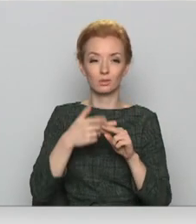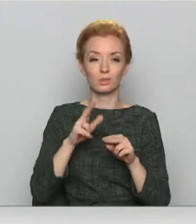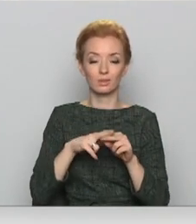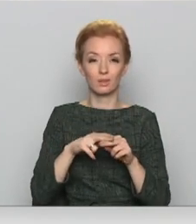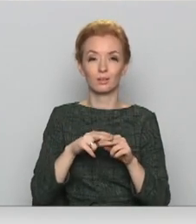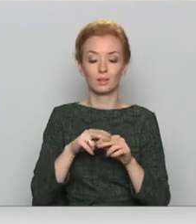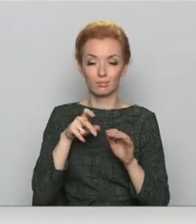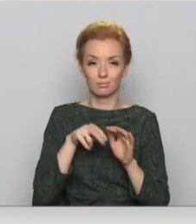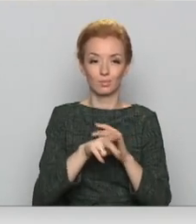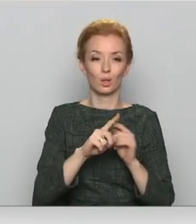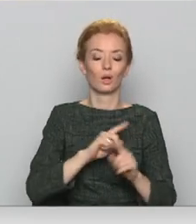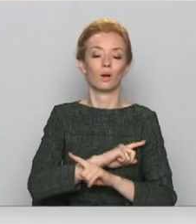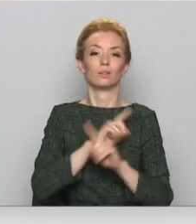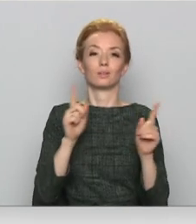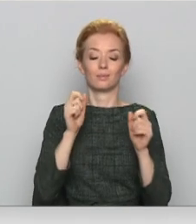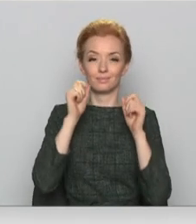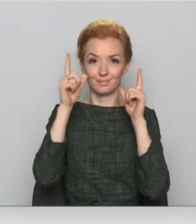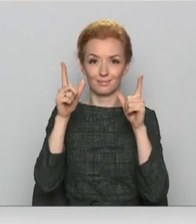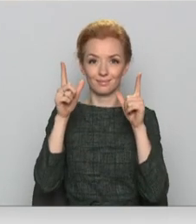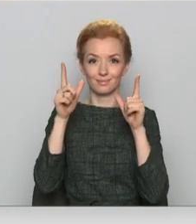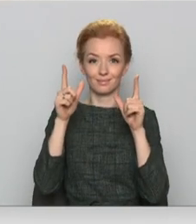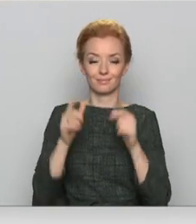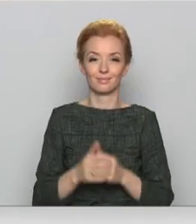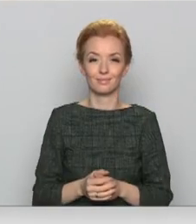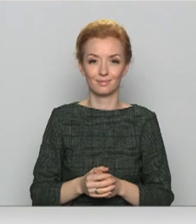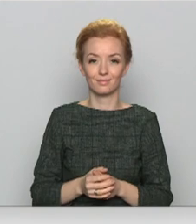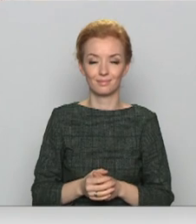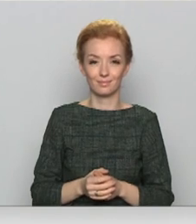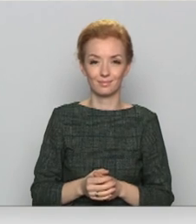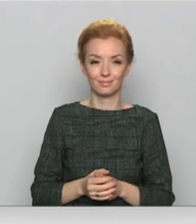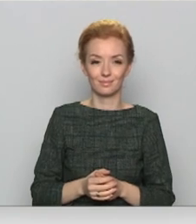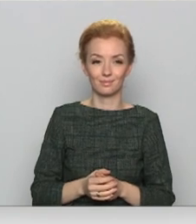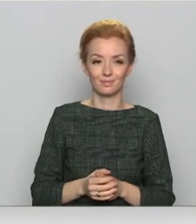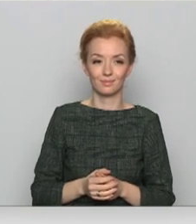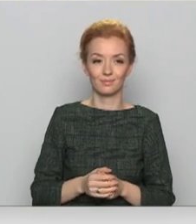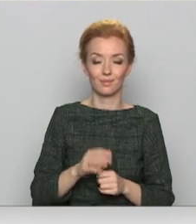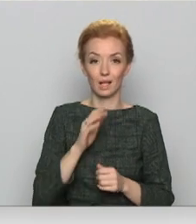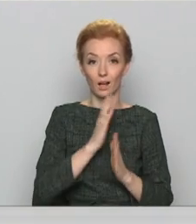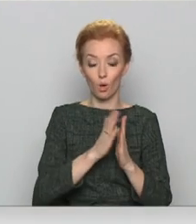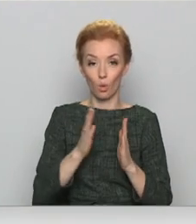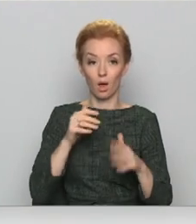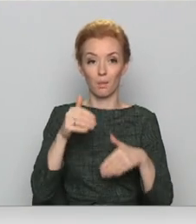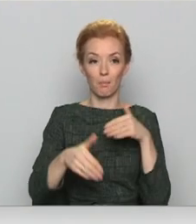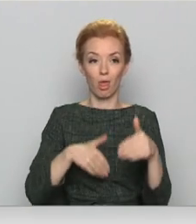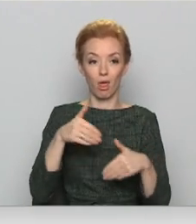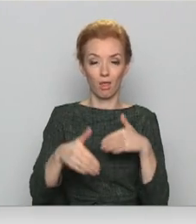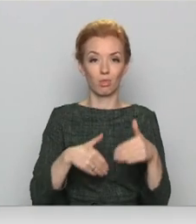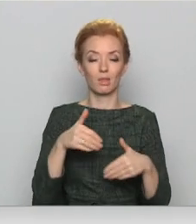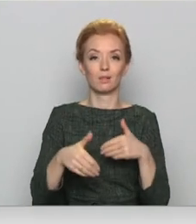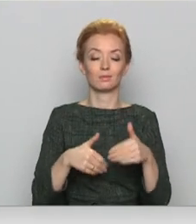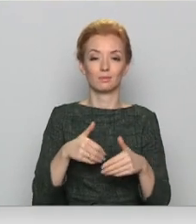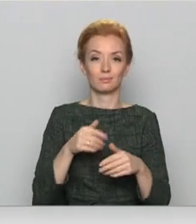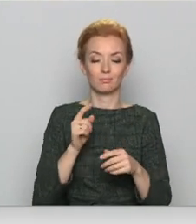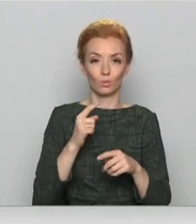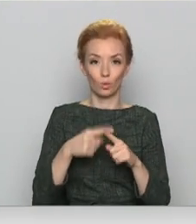bum. Ļoti viegli pēc tam pamosties ir, un tu jau esi pamodies reizi. Tu regulāri peldies, un